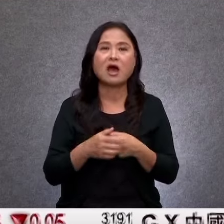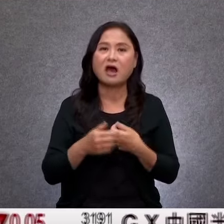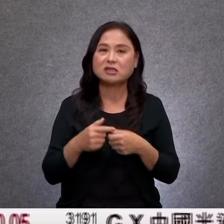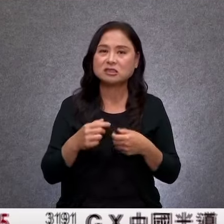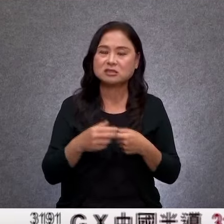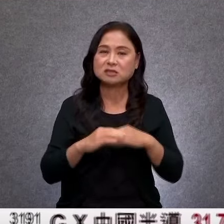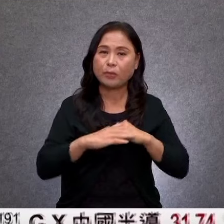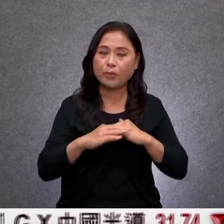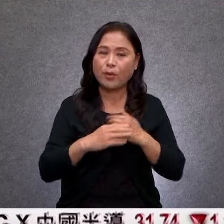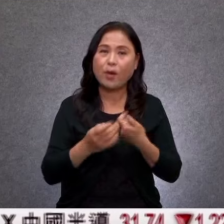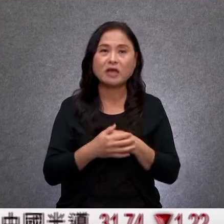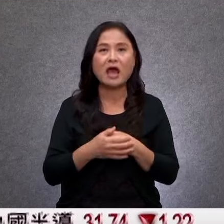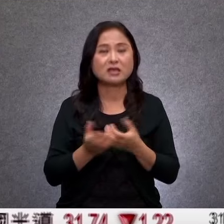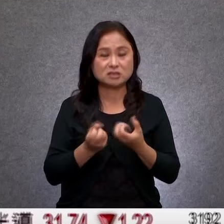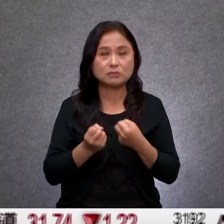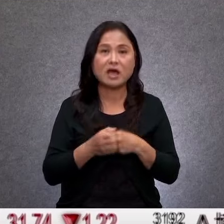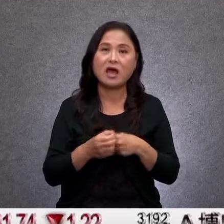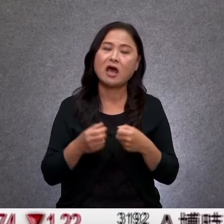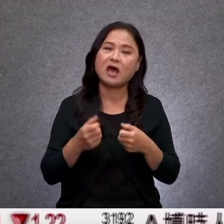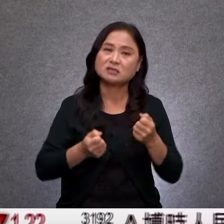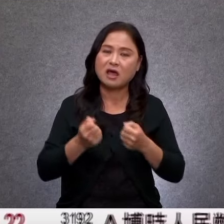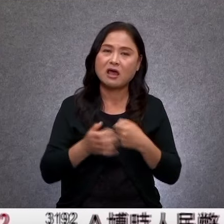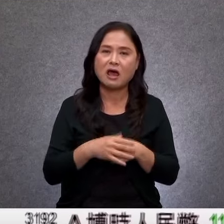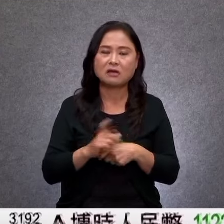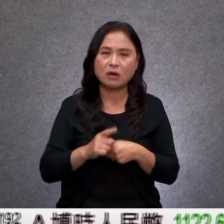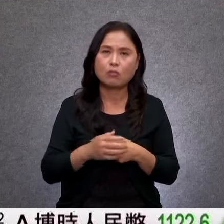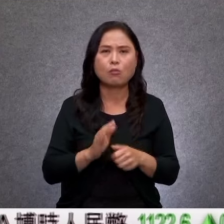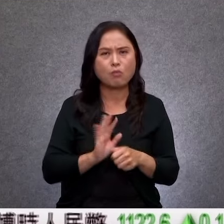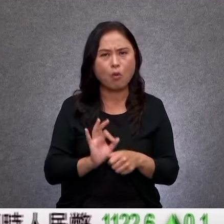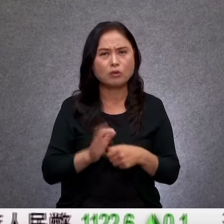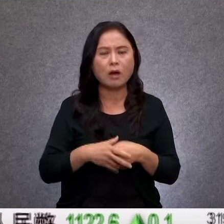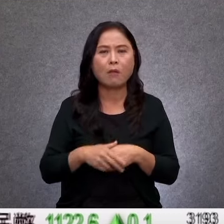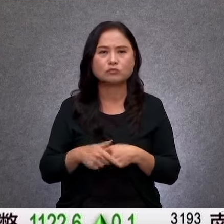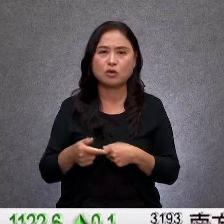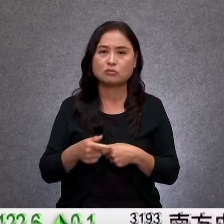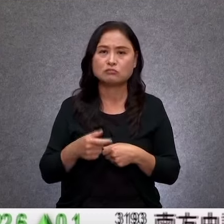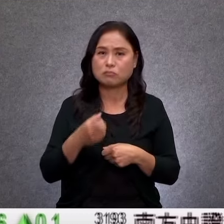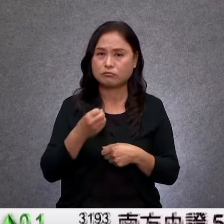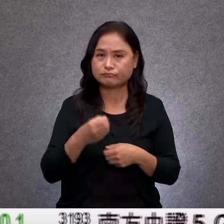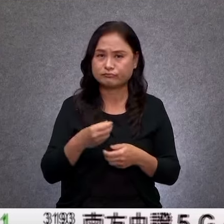嗰啲車就唔再提供呢方面嘅優惠，留翻啲消費力喺香港咧？